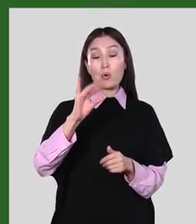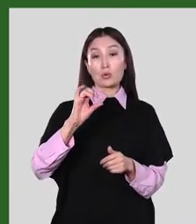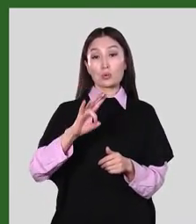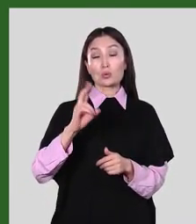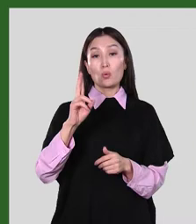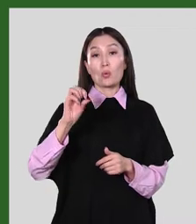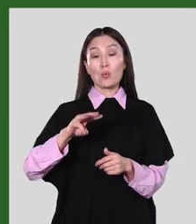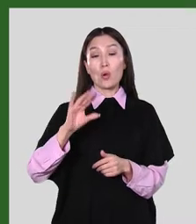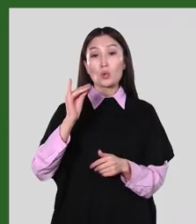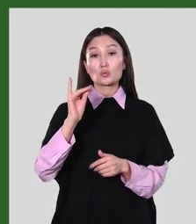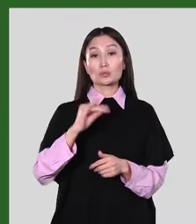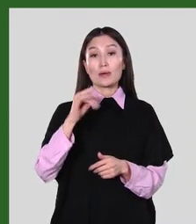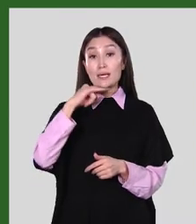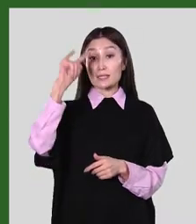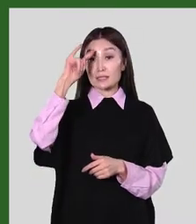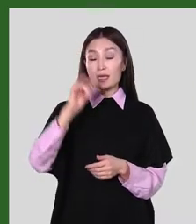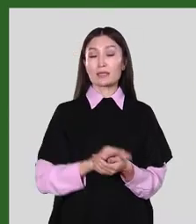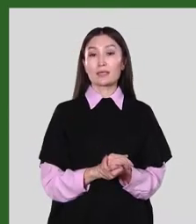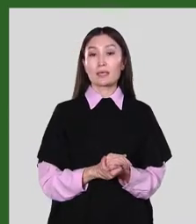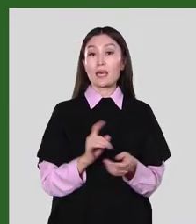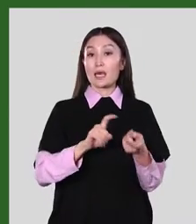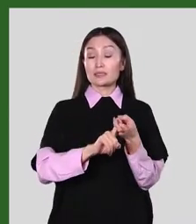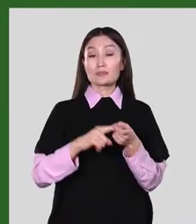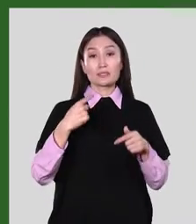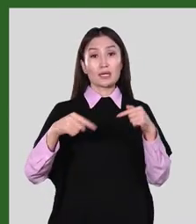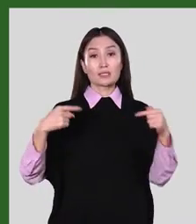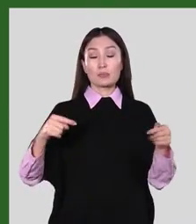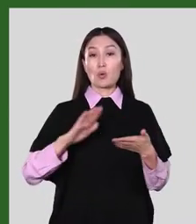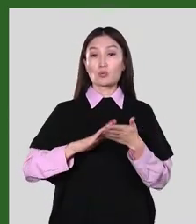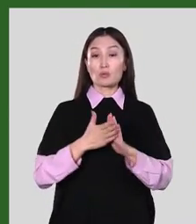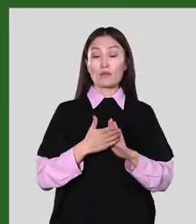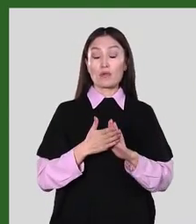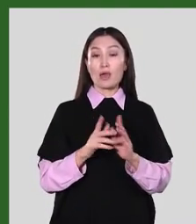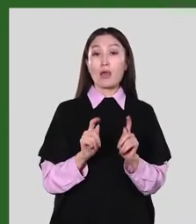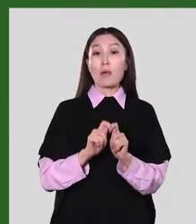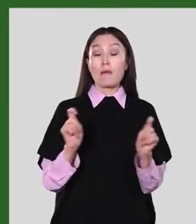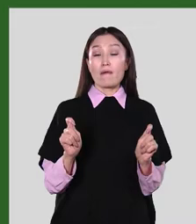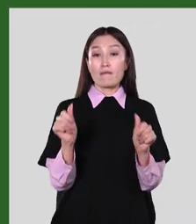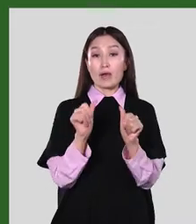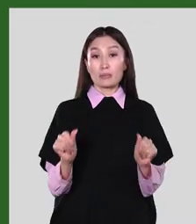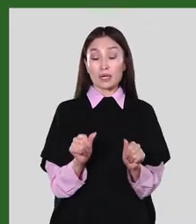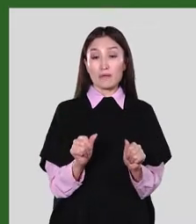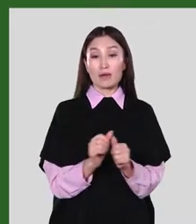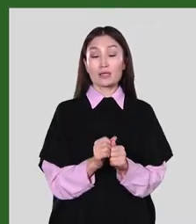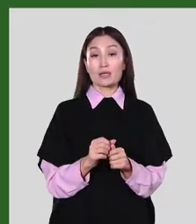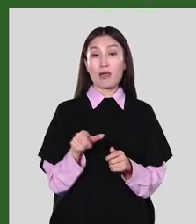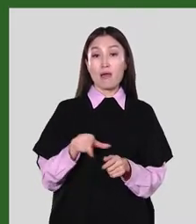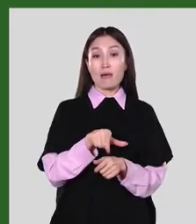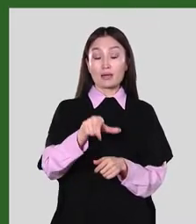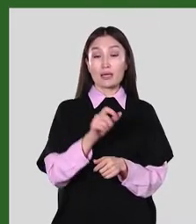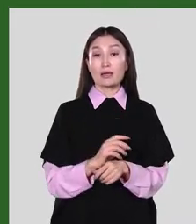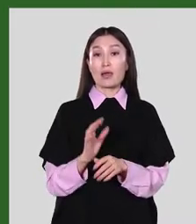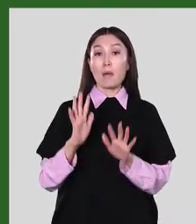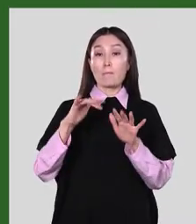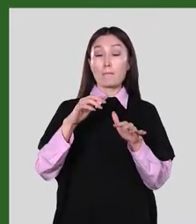казахстане связи с разнообразием условий питания и формирования стока рек бассейна